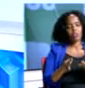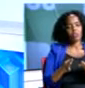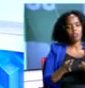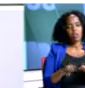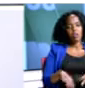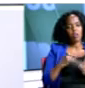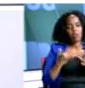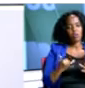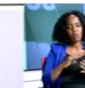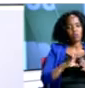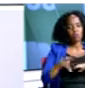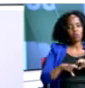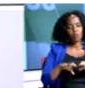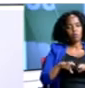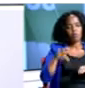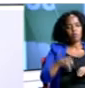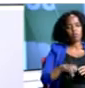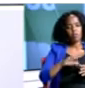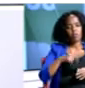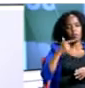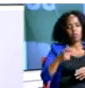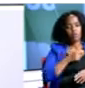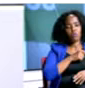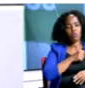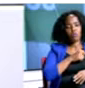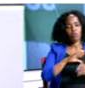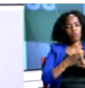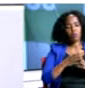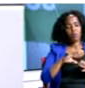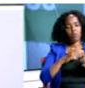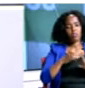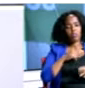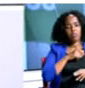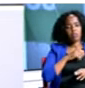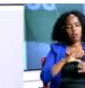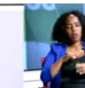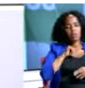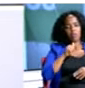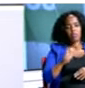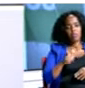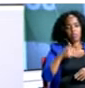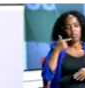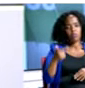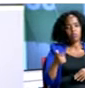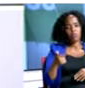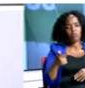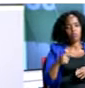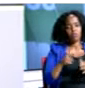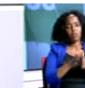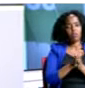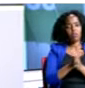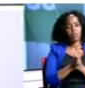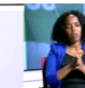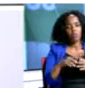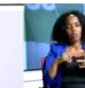Kana gochuutu barbaachisaadha malee sodaa hin barbaachisne uumuun barbaachisaa miti jechuun fedha. Kana wajjin